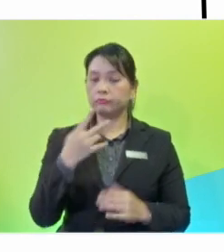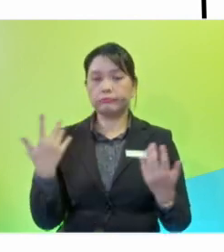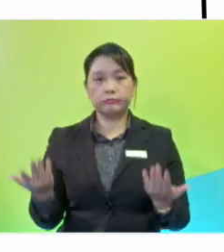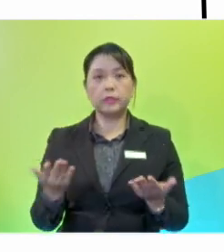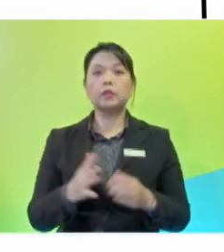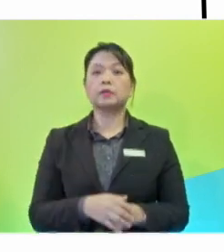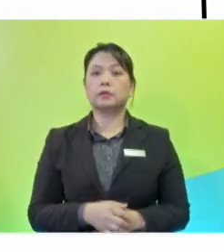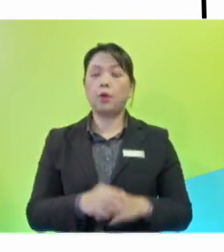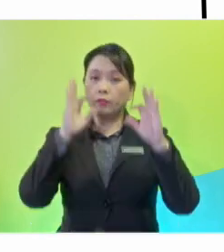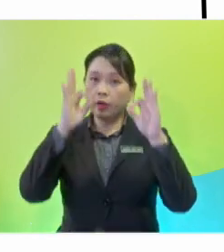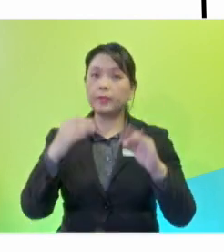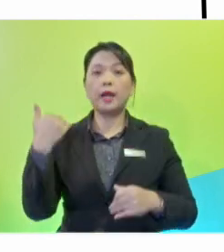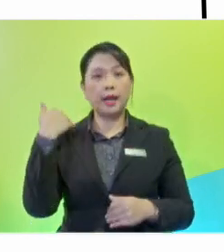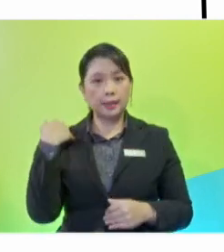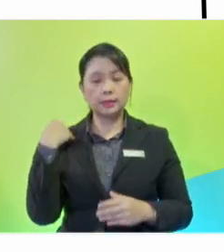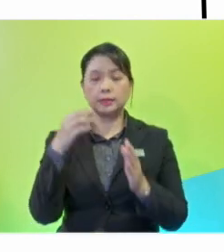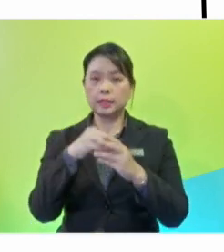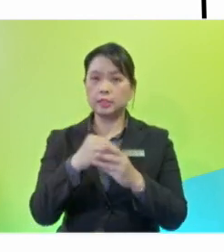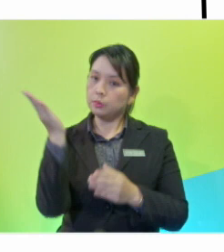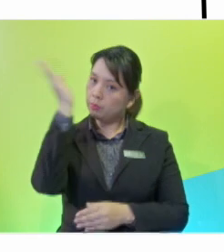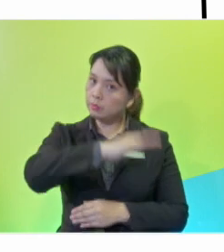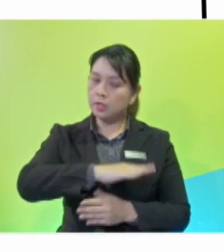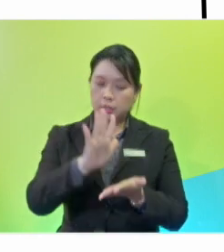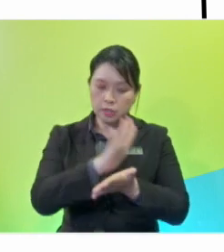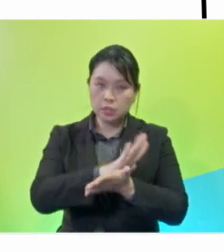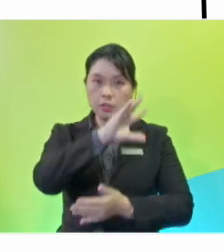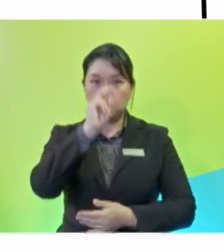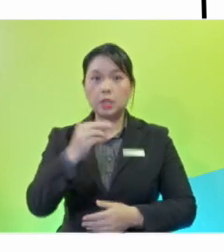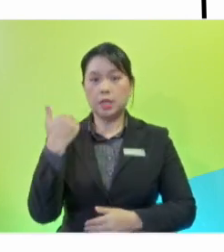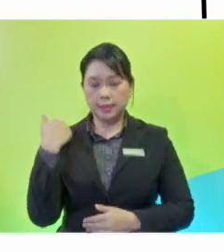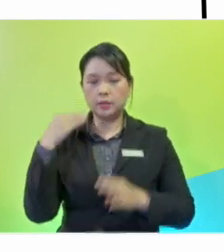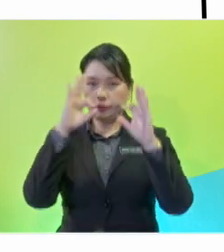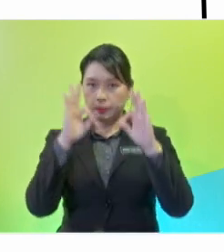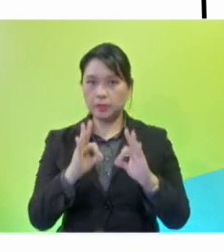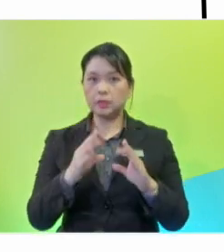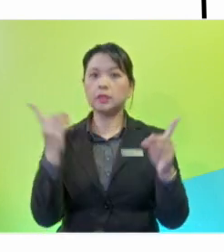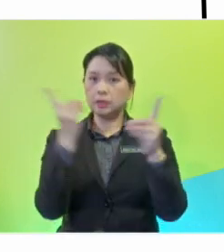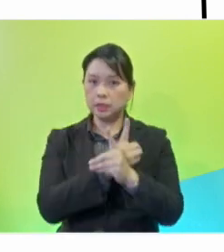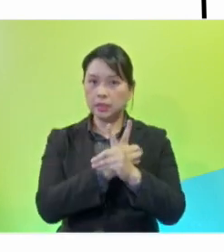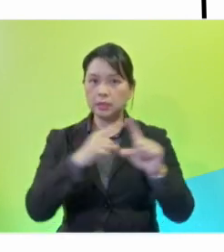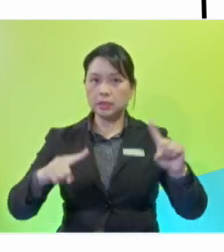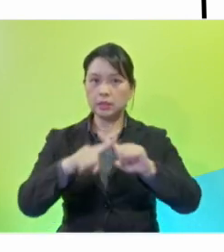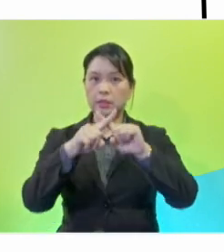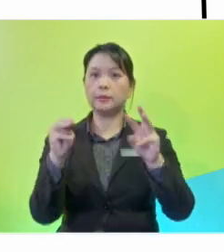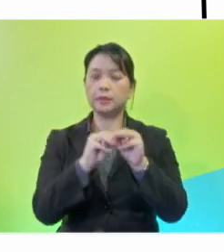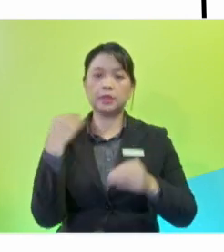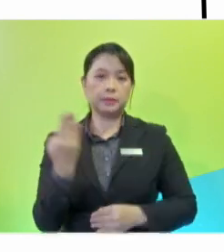mana fomile-nya ada di bagian depan ya so kita buat silang macam biasa